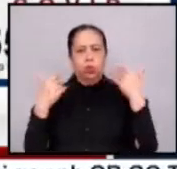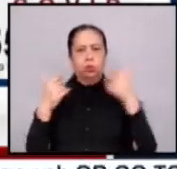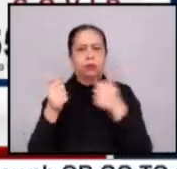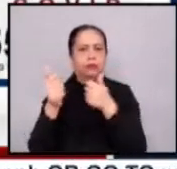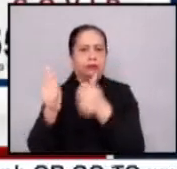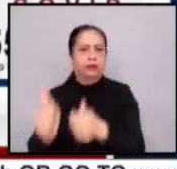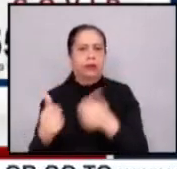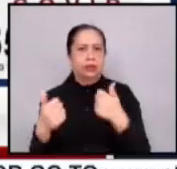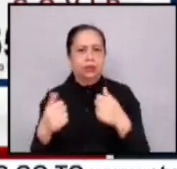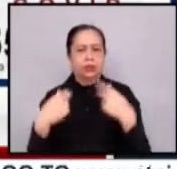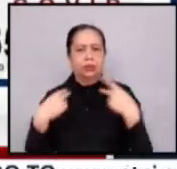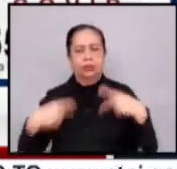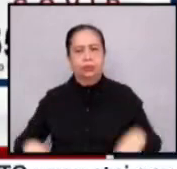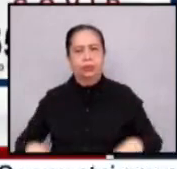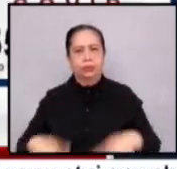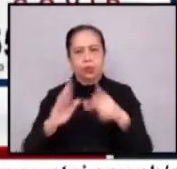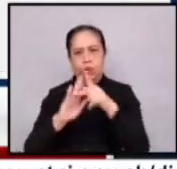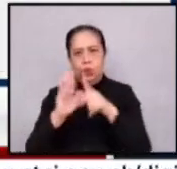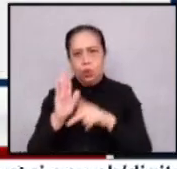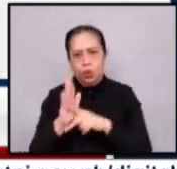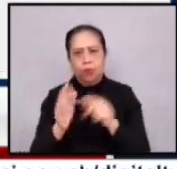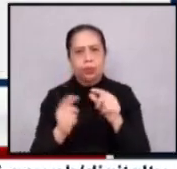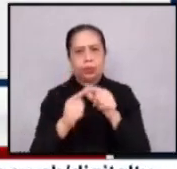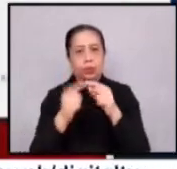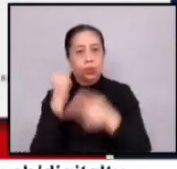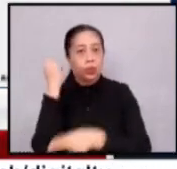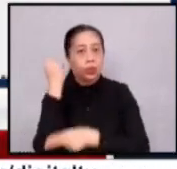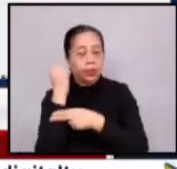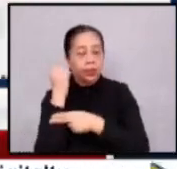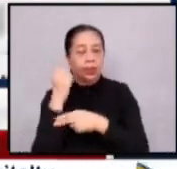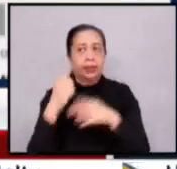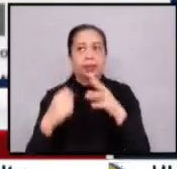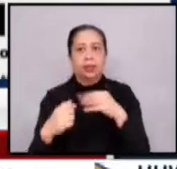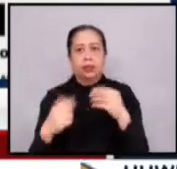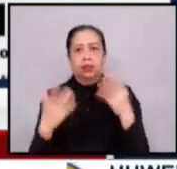mga protocol na lalo yung mga hotels at